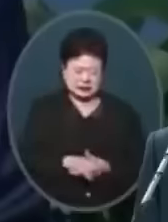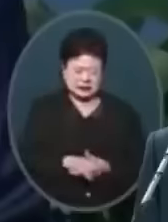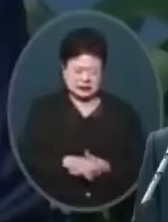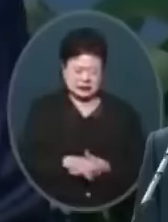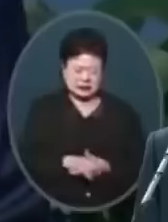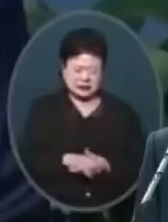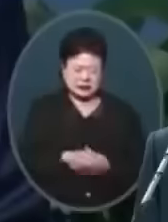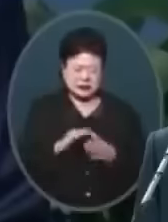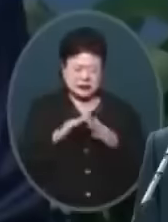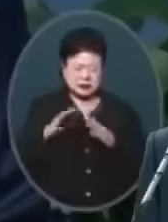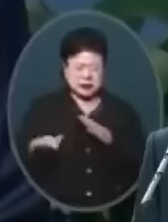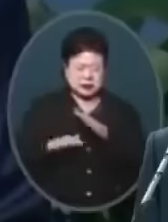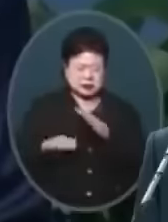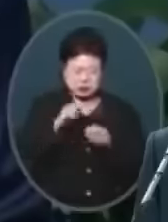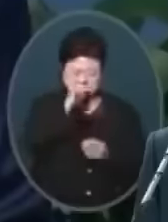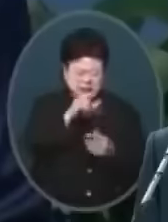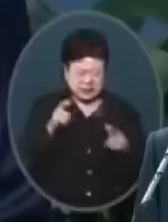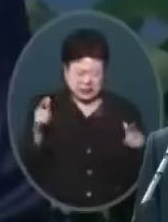가문도 좋지 않고